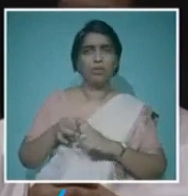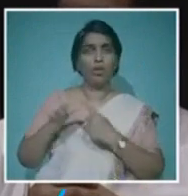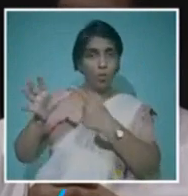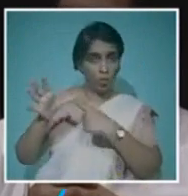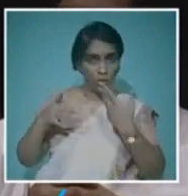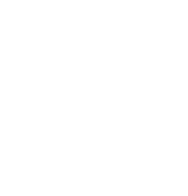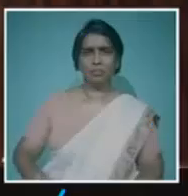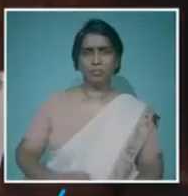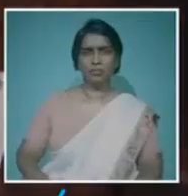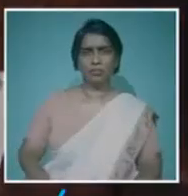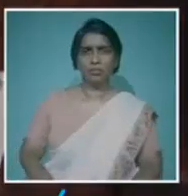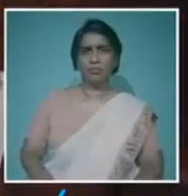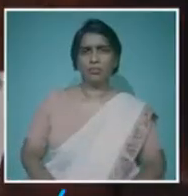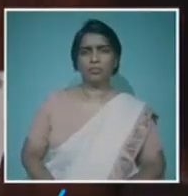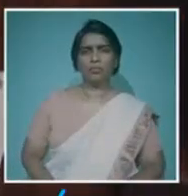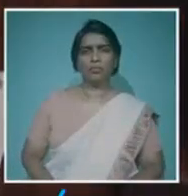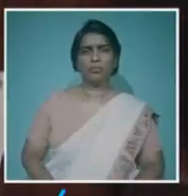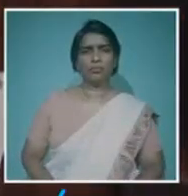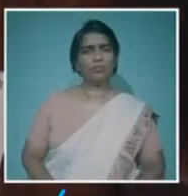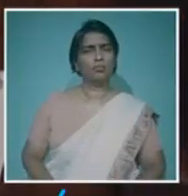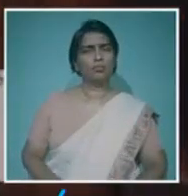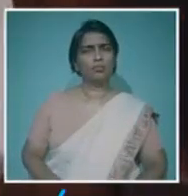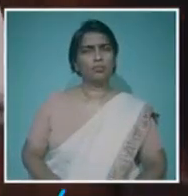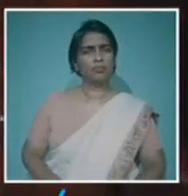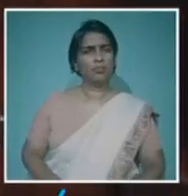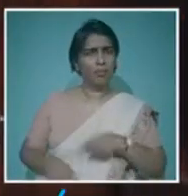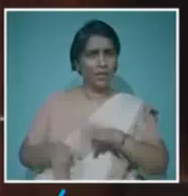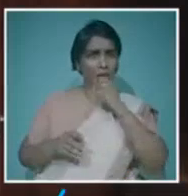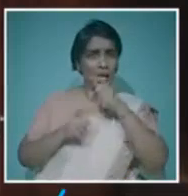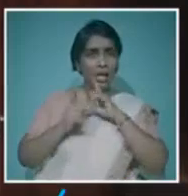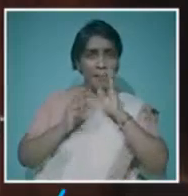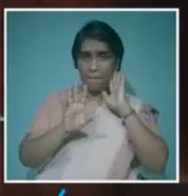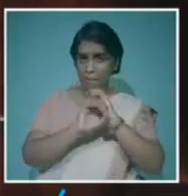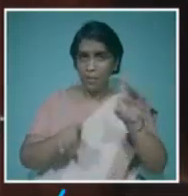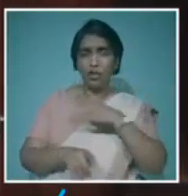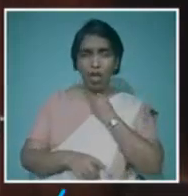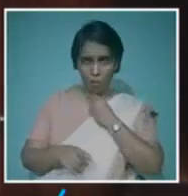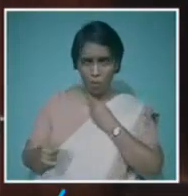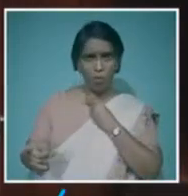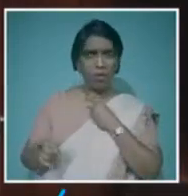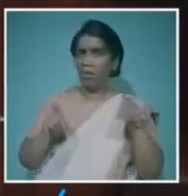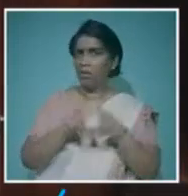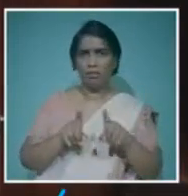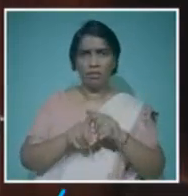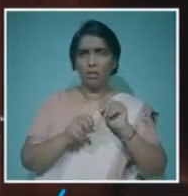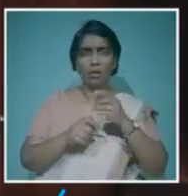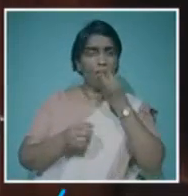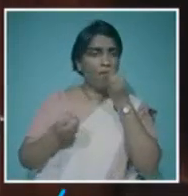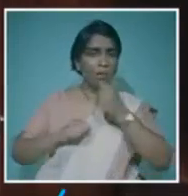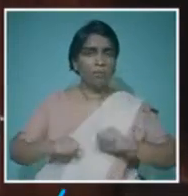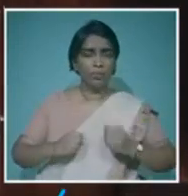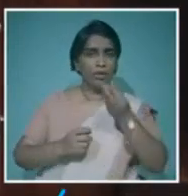මම පාර්ලිමේන්තුවට දන්වන්න. ඒ කියන්නේ එතුමා මේ නිවුස් එක බොරු. ඒ කියන්නේ එහෙම තත්වයක් ඒ ප්‍රතිපෝෂවල